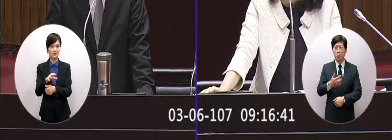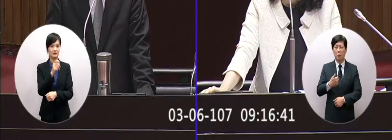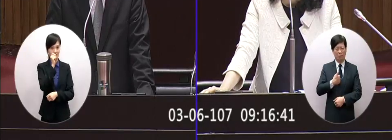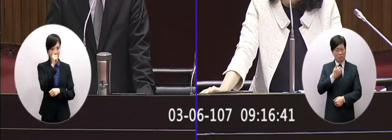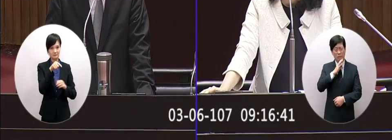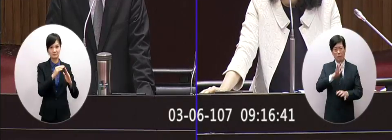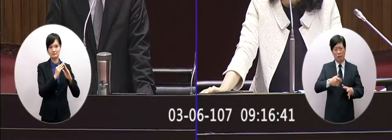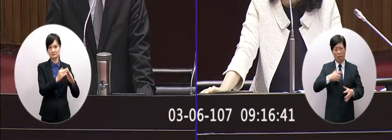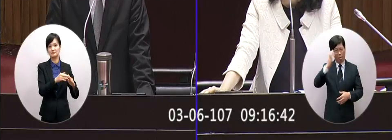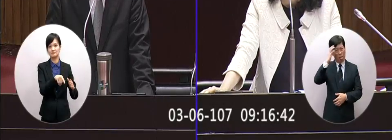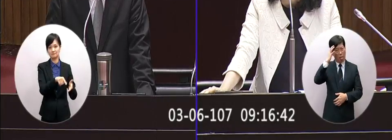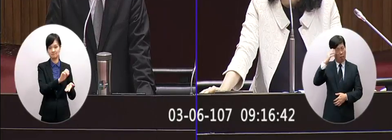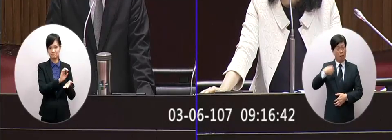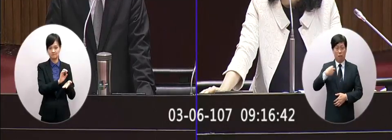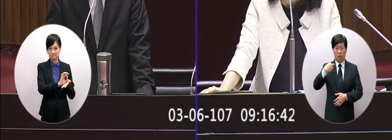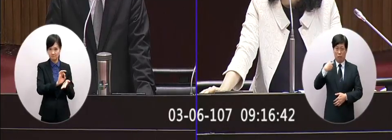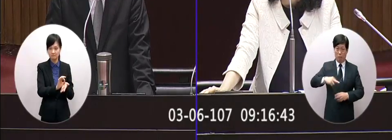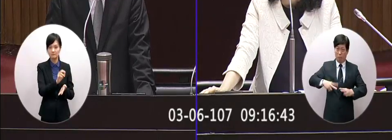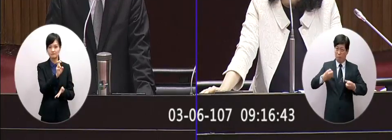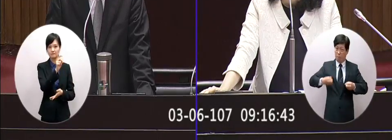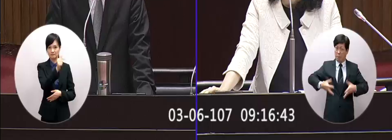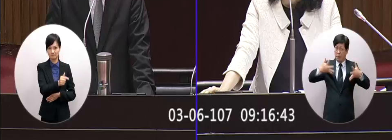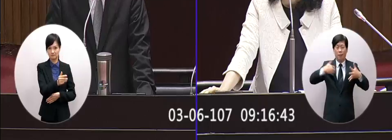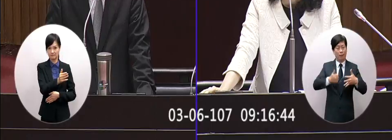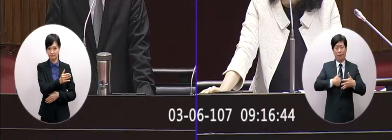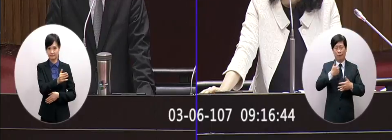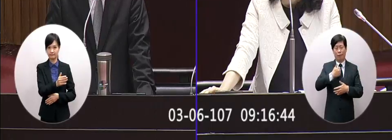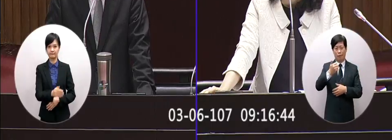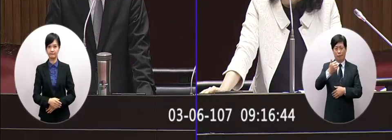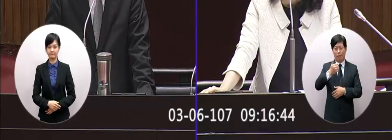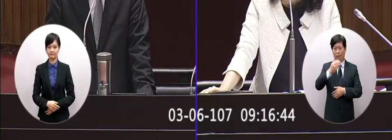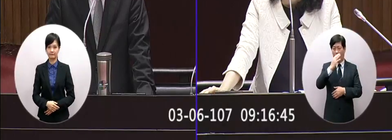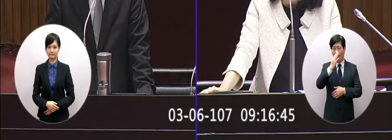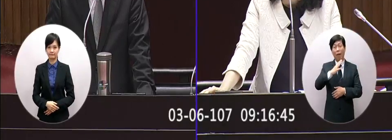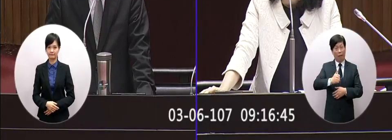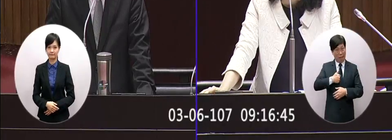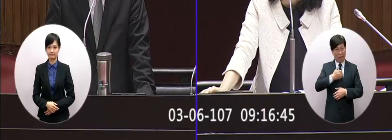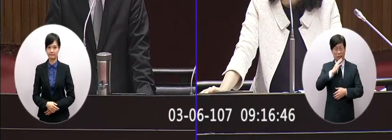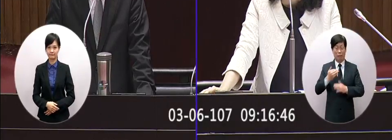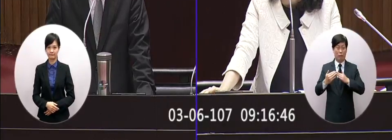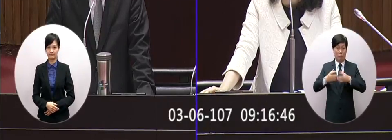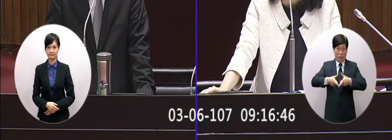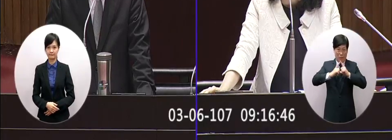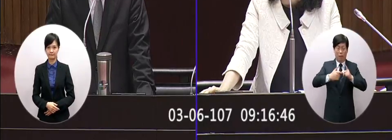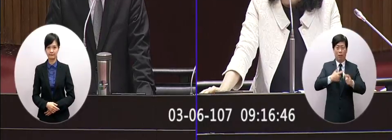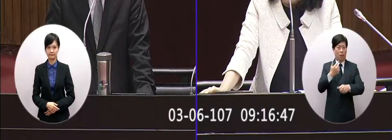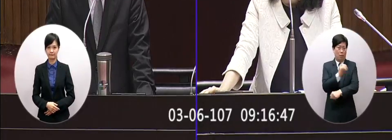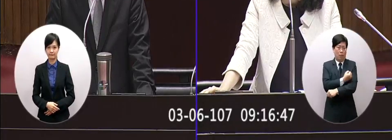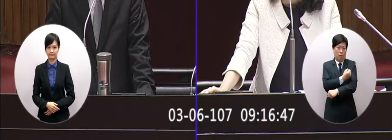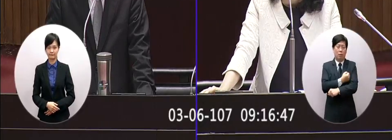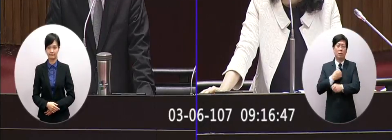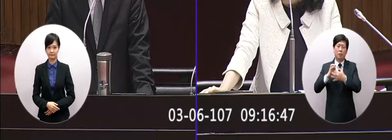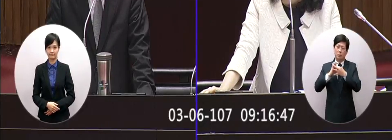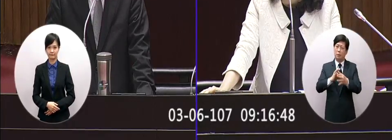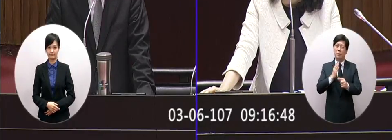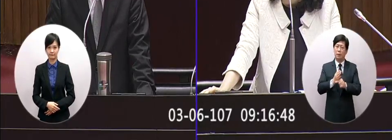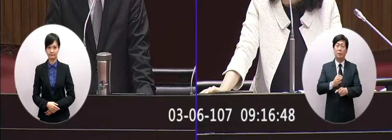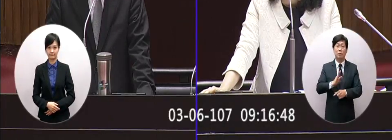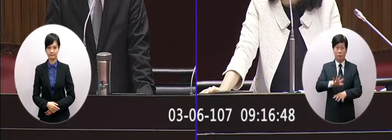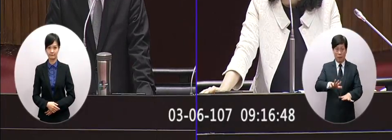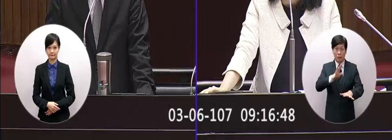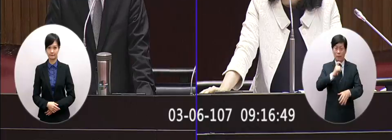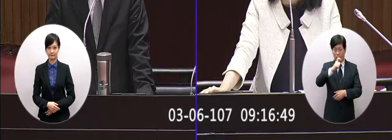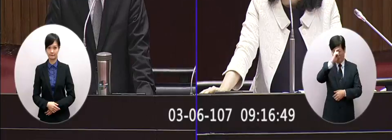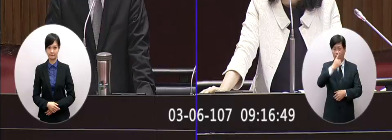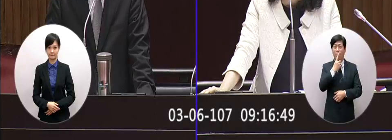的千头万绪啊，重建是千头万绪啊。我们现在做复原的工作已经很辛苦了，还在努力，所以复原的工作就